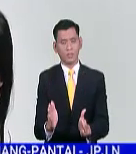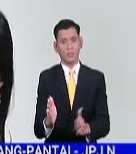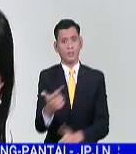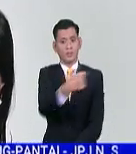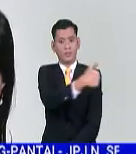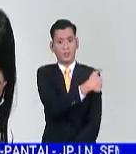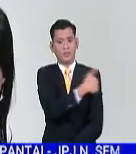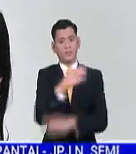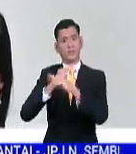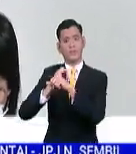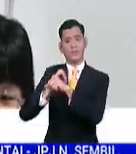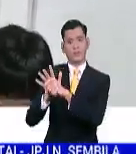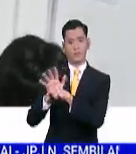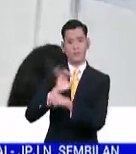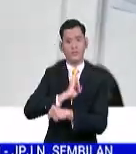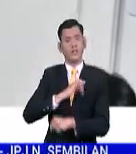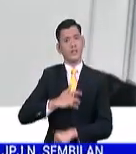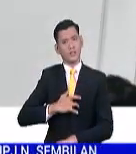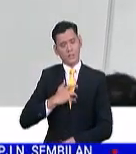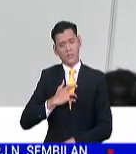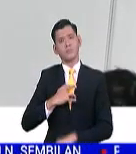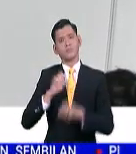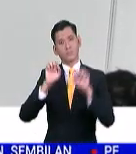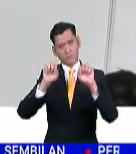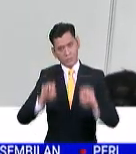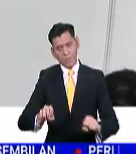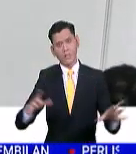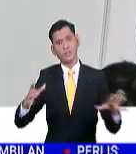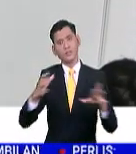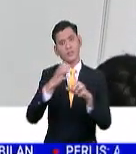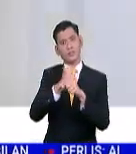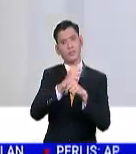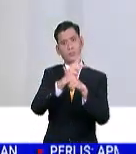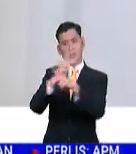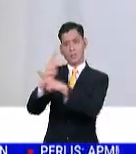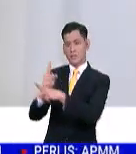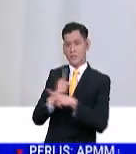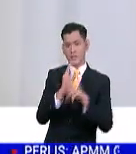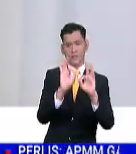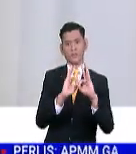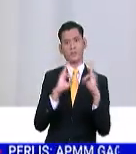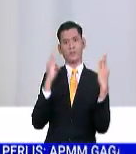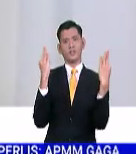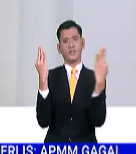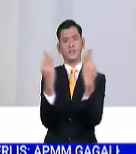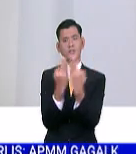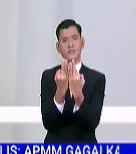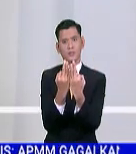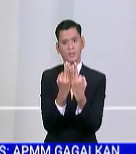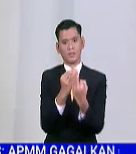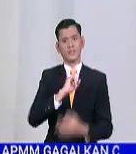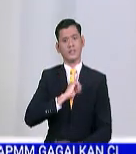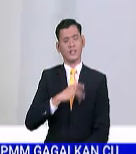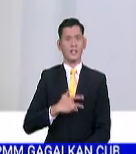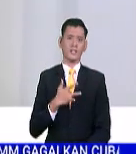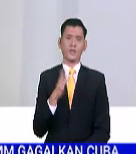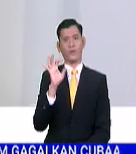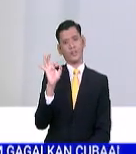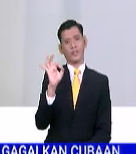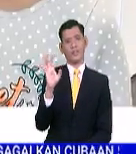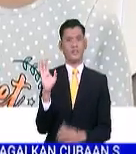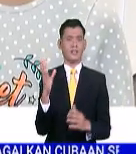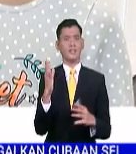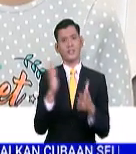so I can get the protection for the whole family. The vaccination is good and it's safe for